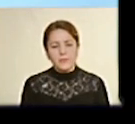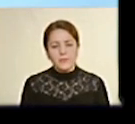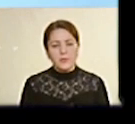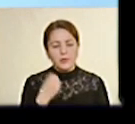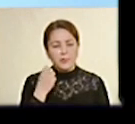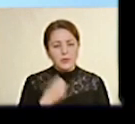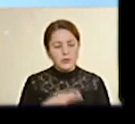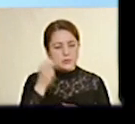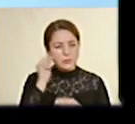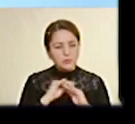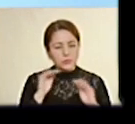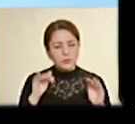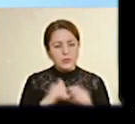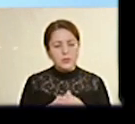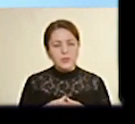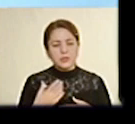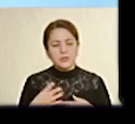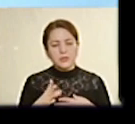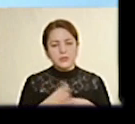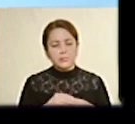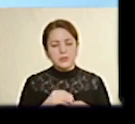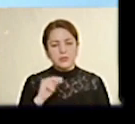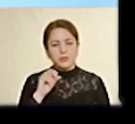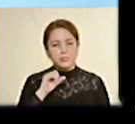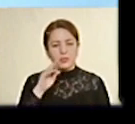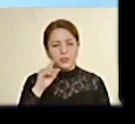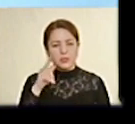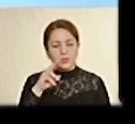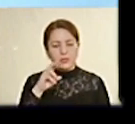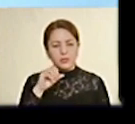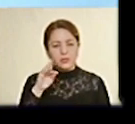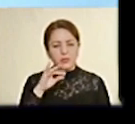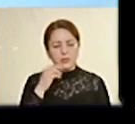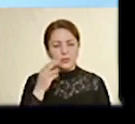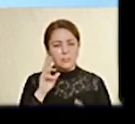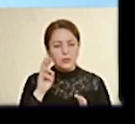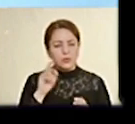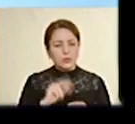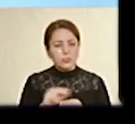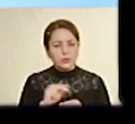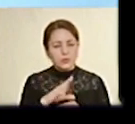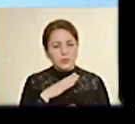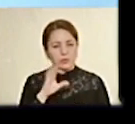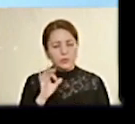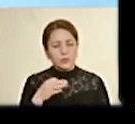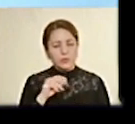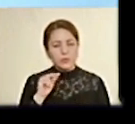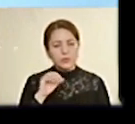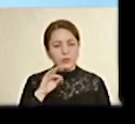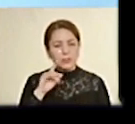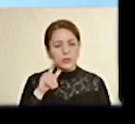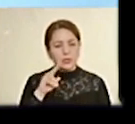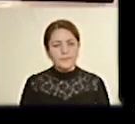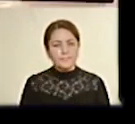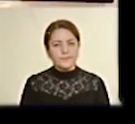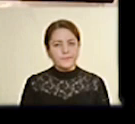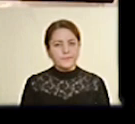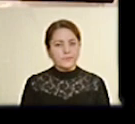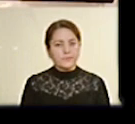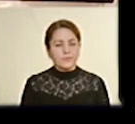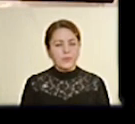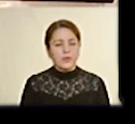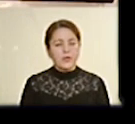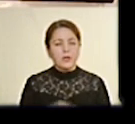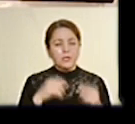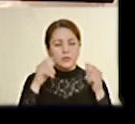Aziz o'quvchilar, biz sizlar bilan changlanish mavzusini o'tgan edik, to'g'rimi? Xo'sh, changlanish nima?